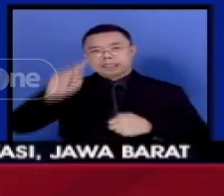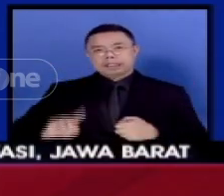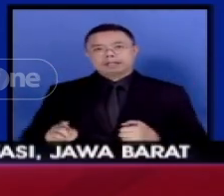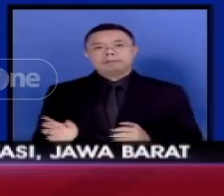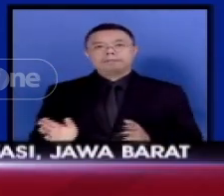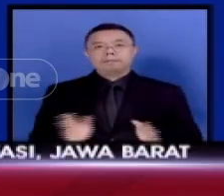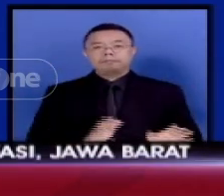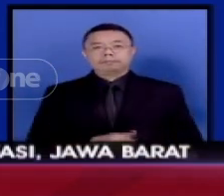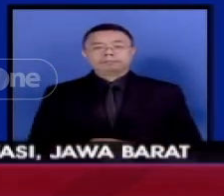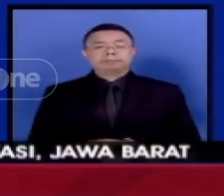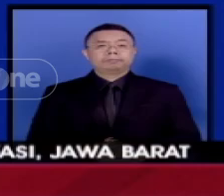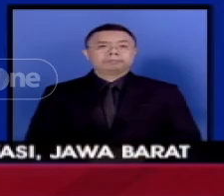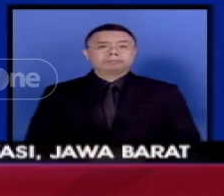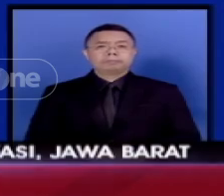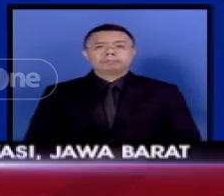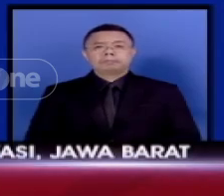i